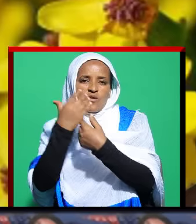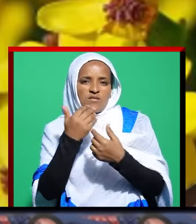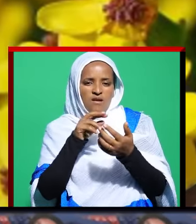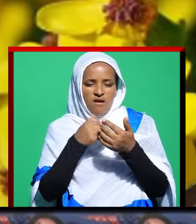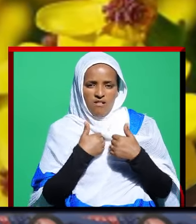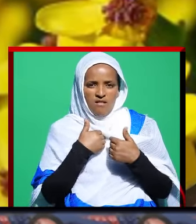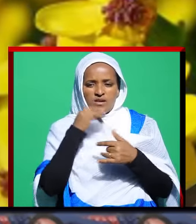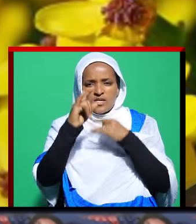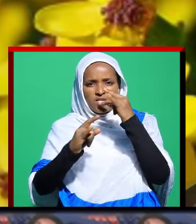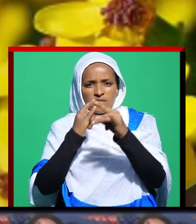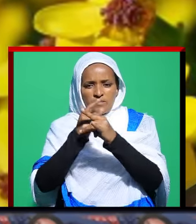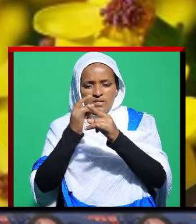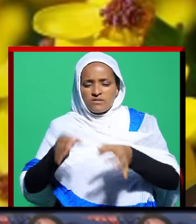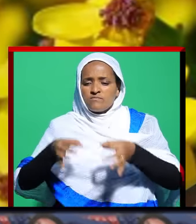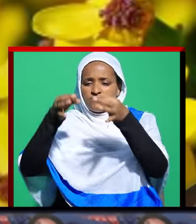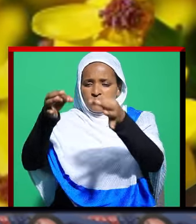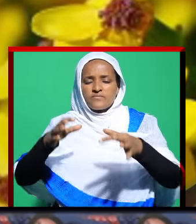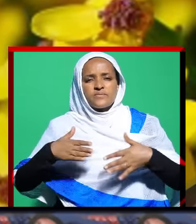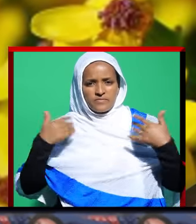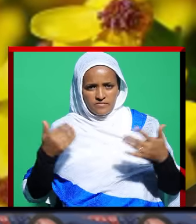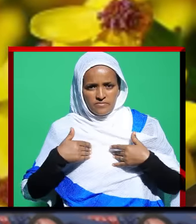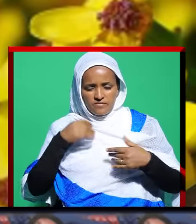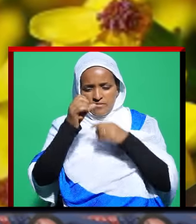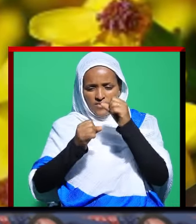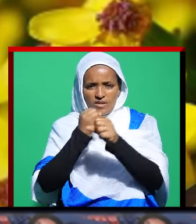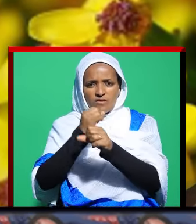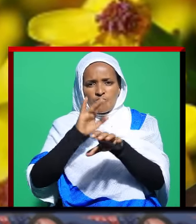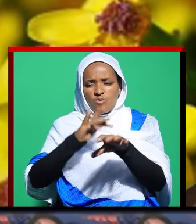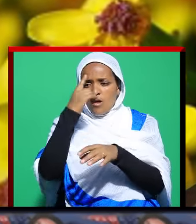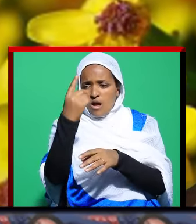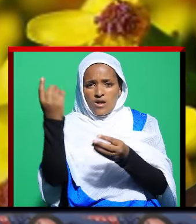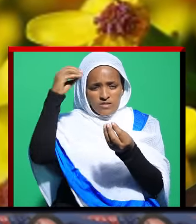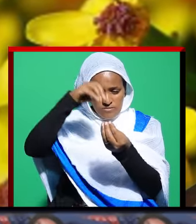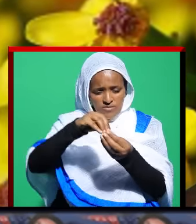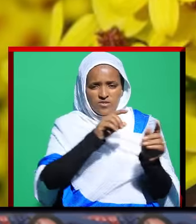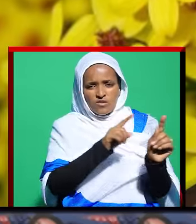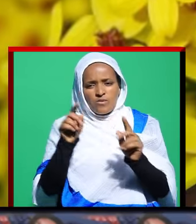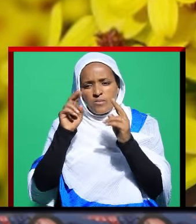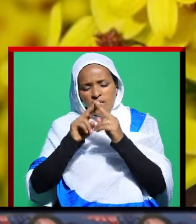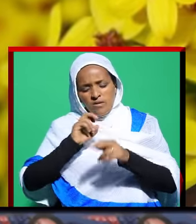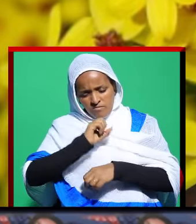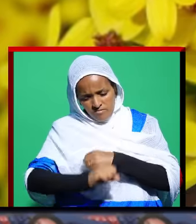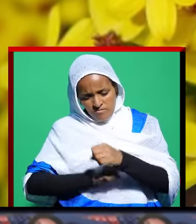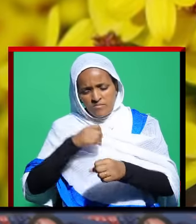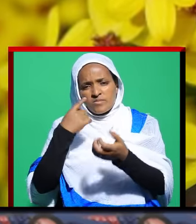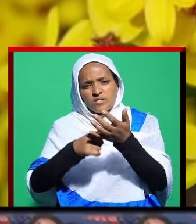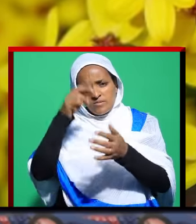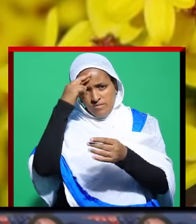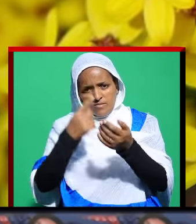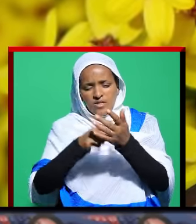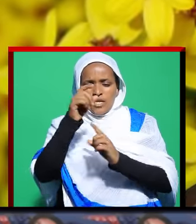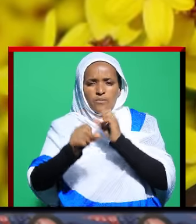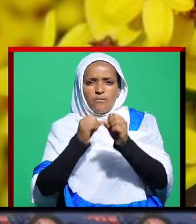አለ። ከዘመን ወደ ዘመን በመሸጋገሩ ደስ ይለዋል፣ በእድሜው ላይ አንድ በመጨመሩ ደግሞ እጅግ በጣም ይጨነቃል። ለዚህ ነው